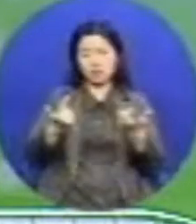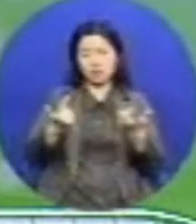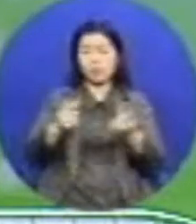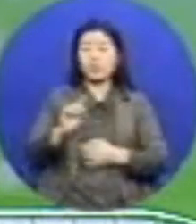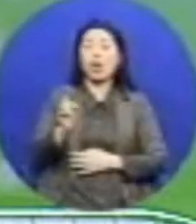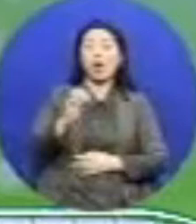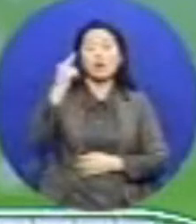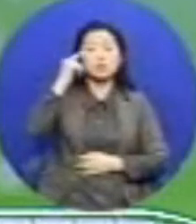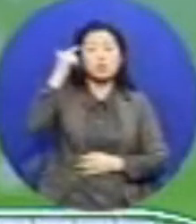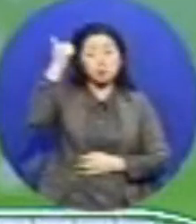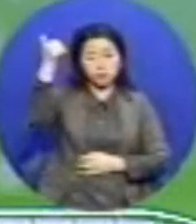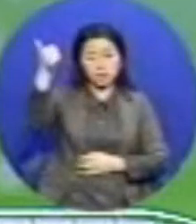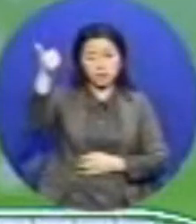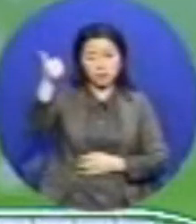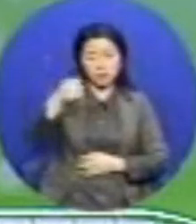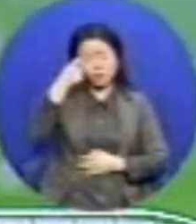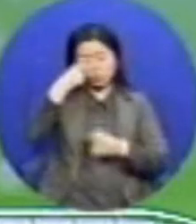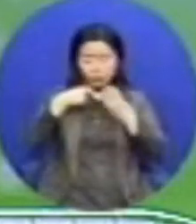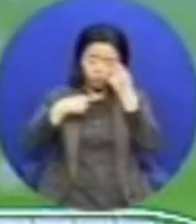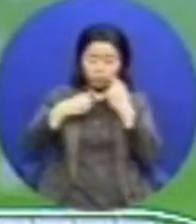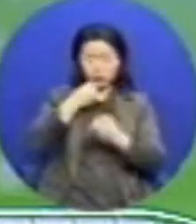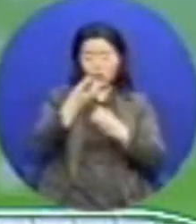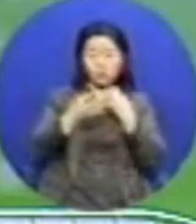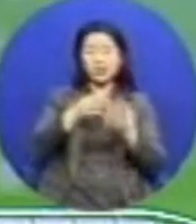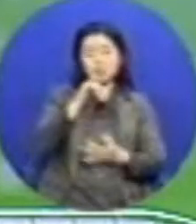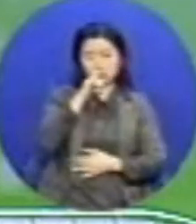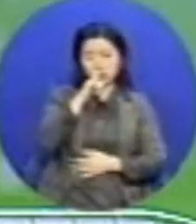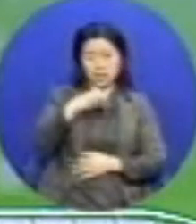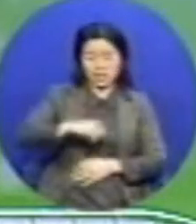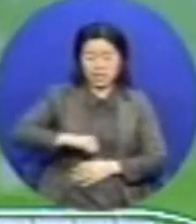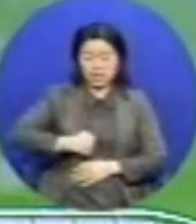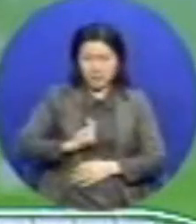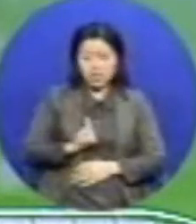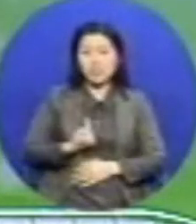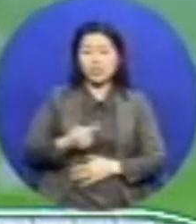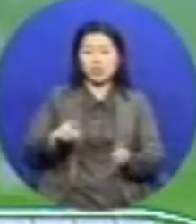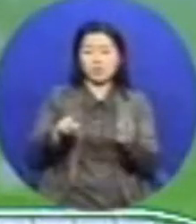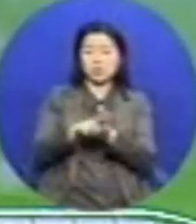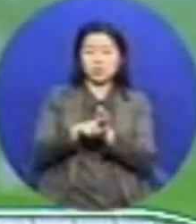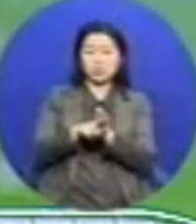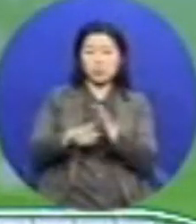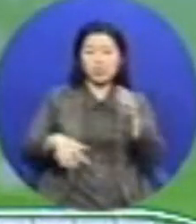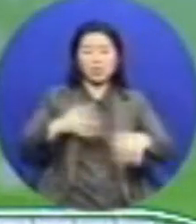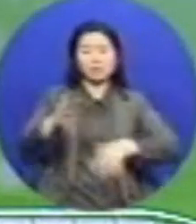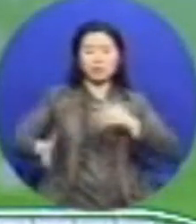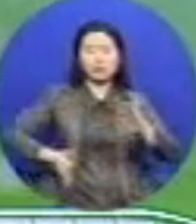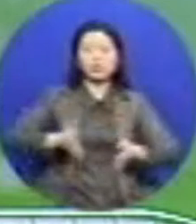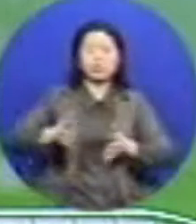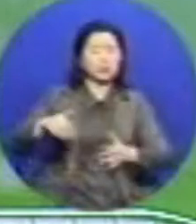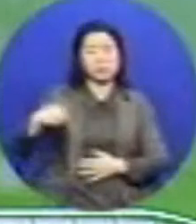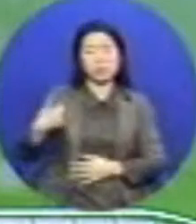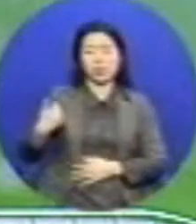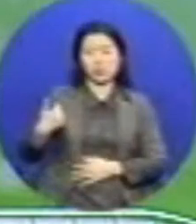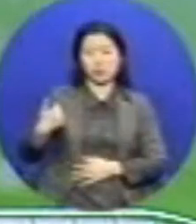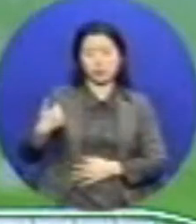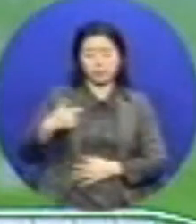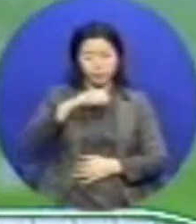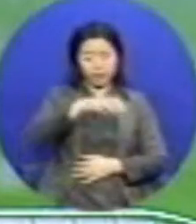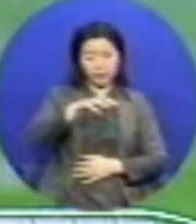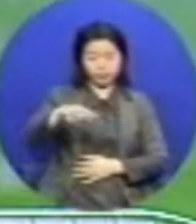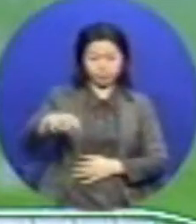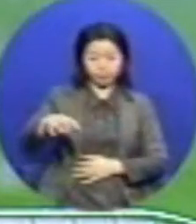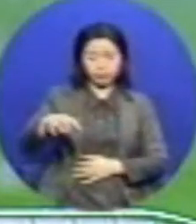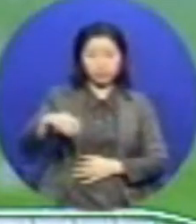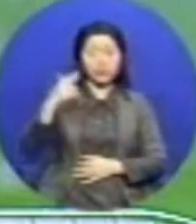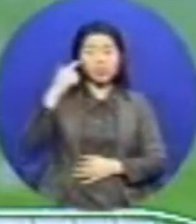아 정말 눈물의 고백을 하시더라 자신의 믿음이 그렇게 엉터리 인 줄 몰라 때 요 기 관 목회를 하시는 목사님